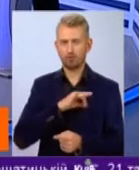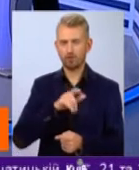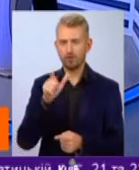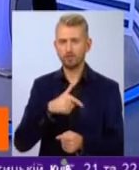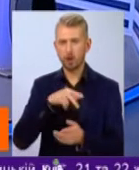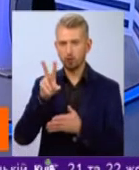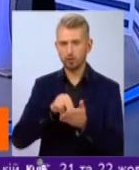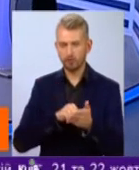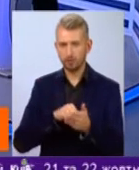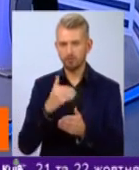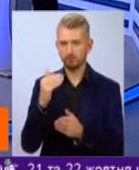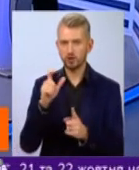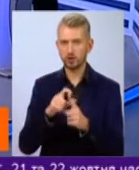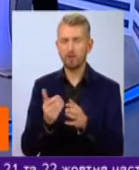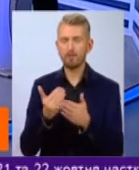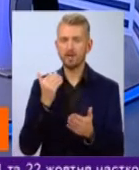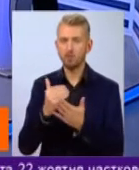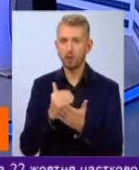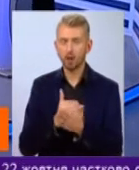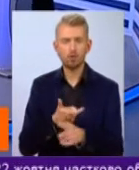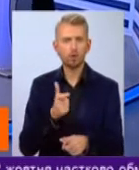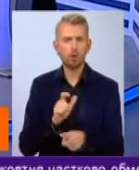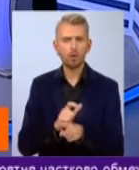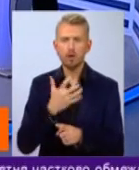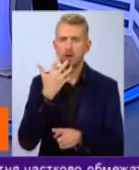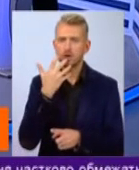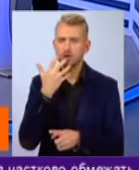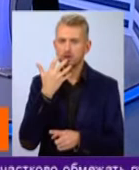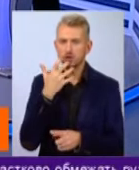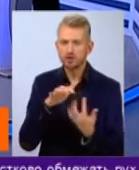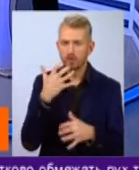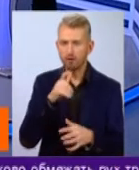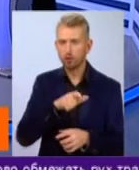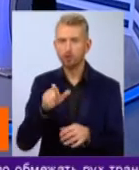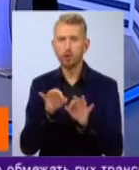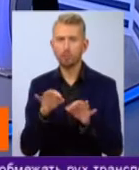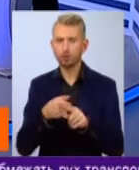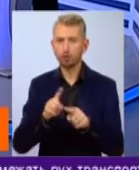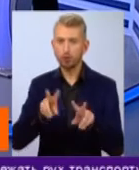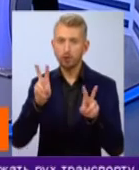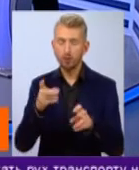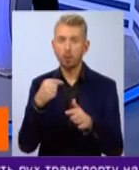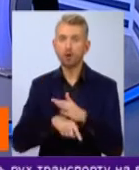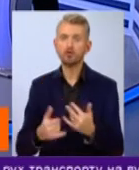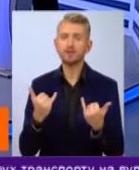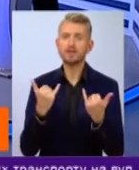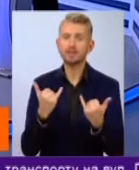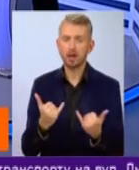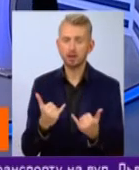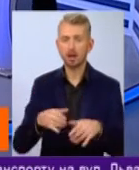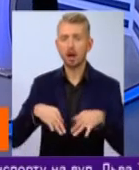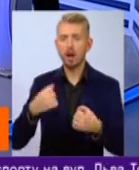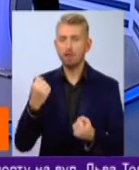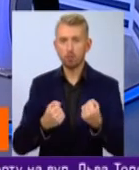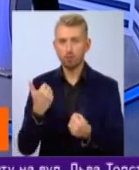скопіював цю цитату перед ефіром. Досить жваво люди коментують цю тему, адже зараз автомобіль уже